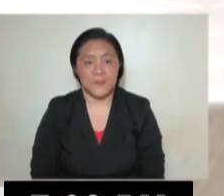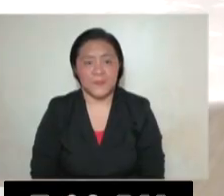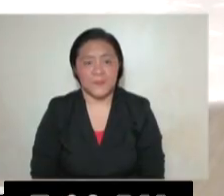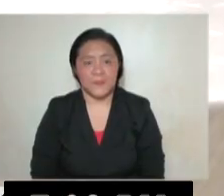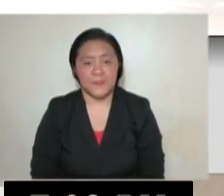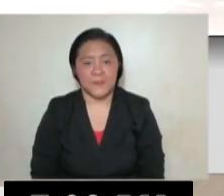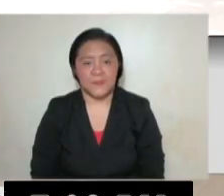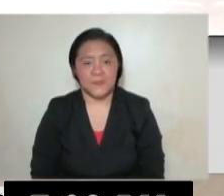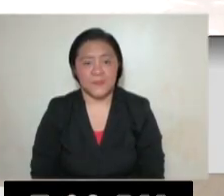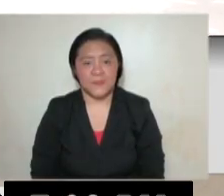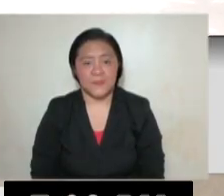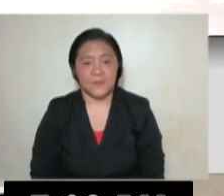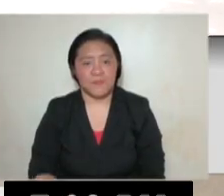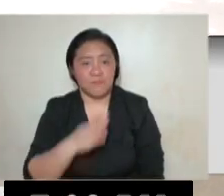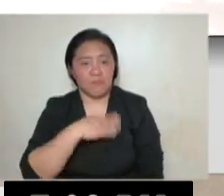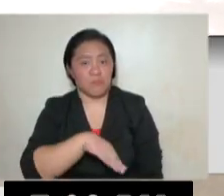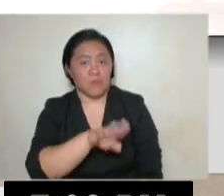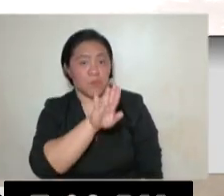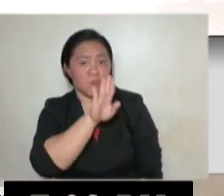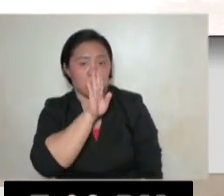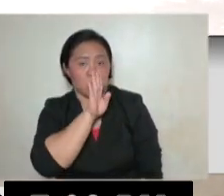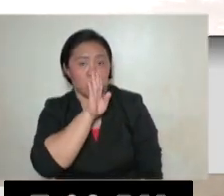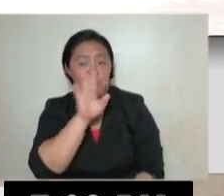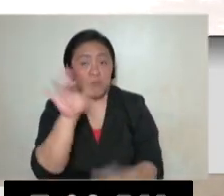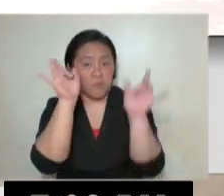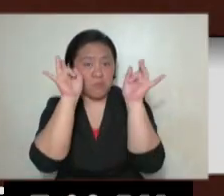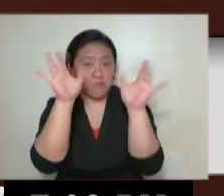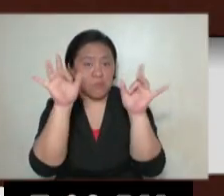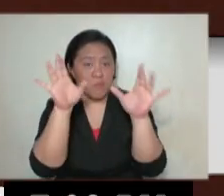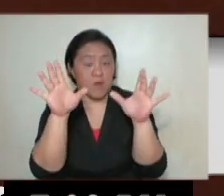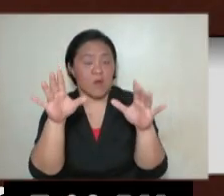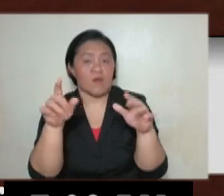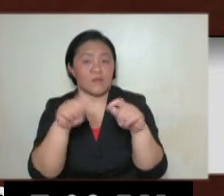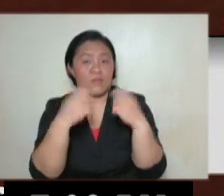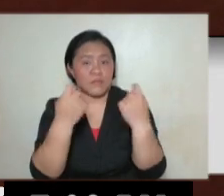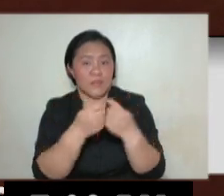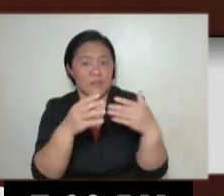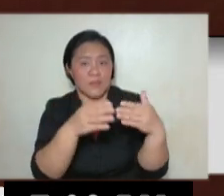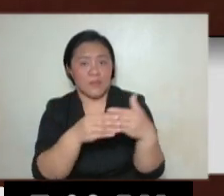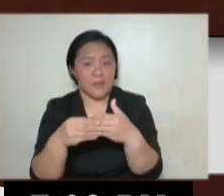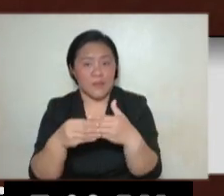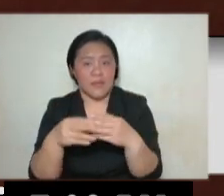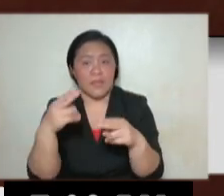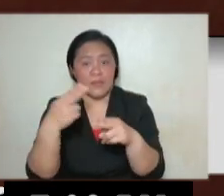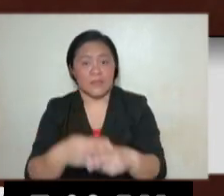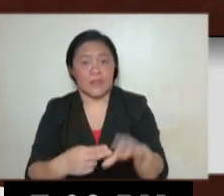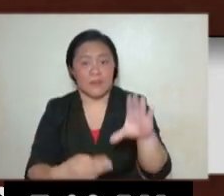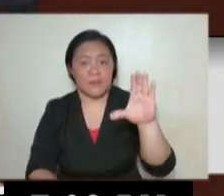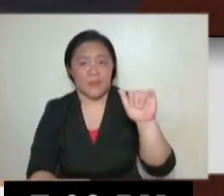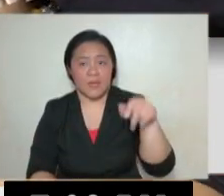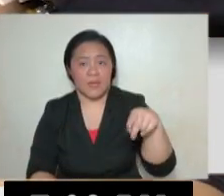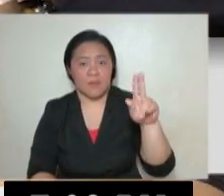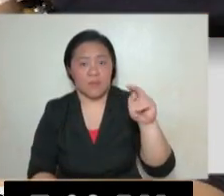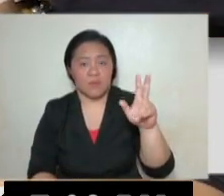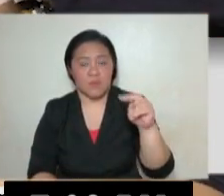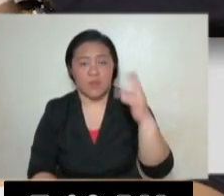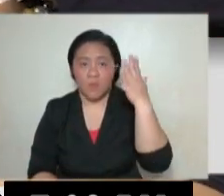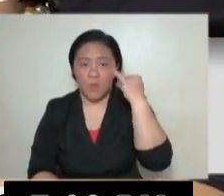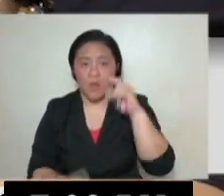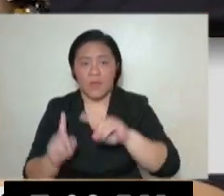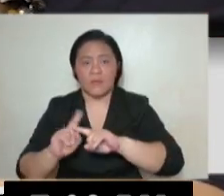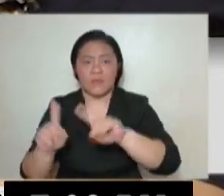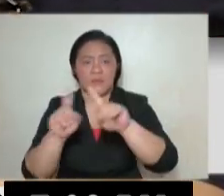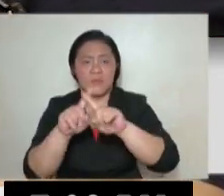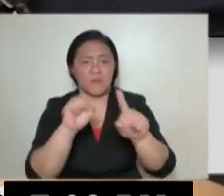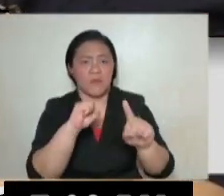dismayado ang farm fresh Foxy volleyball team legal council na si Don Rico capunan sa pabago-bagong kondisyon ni